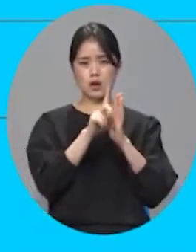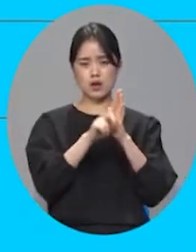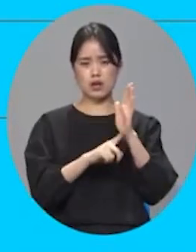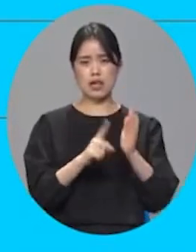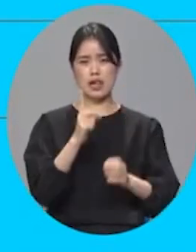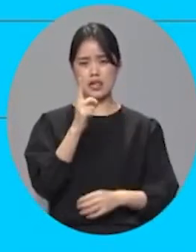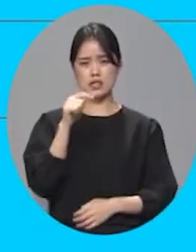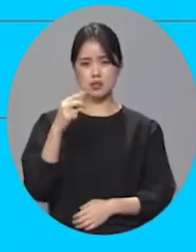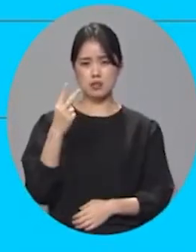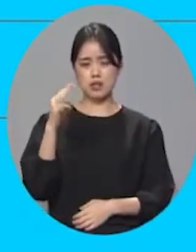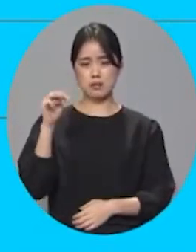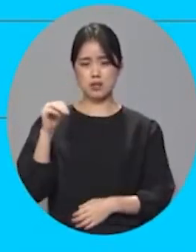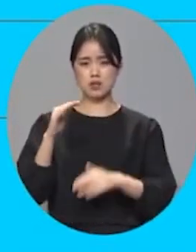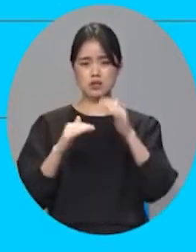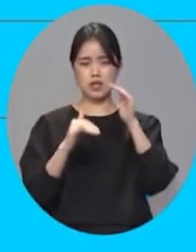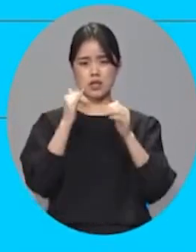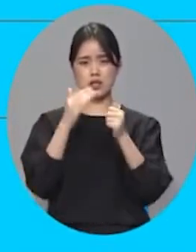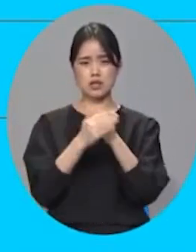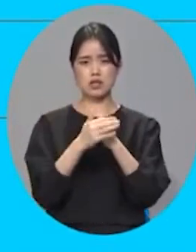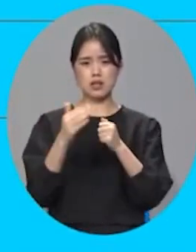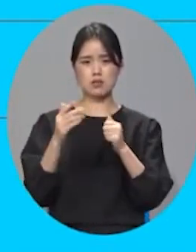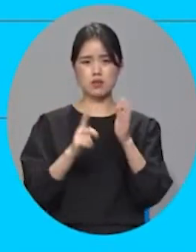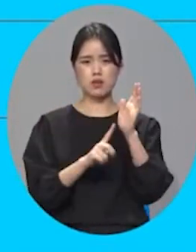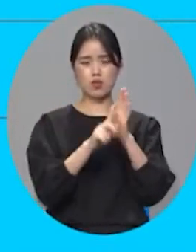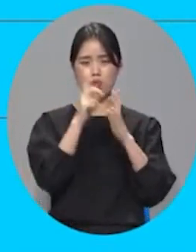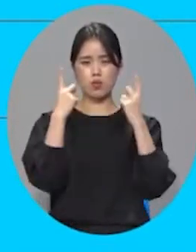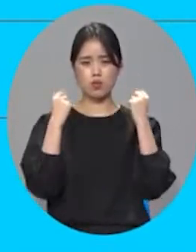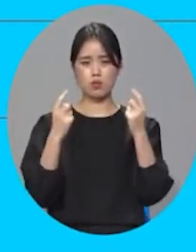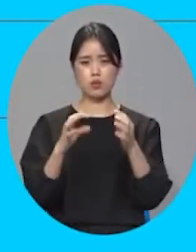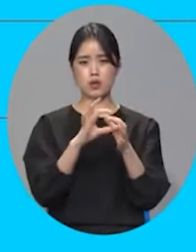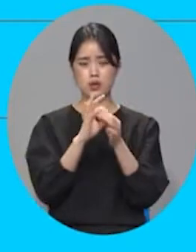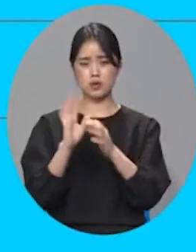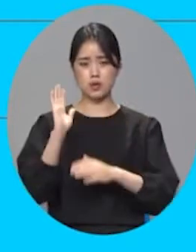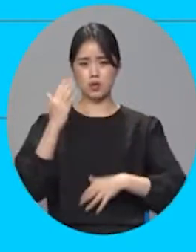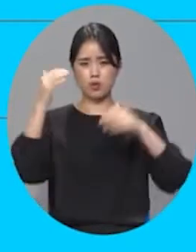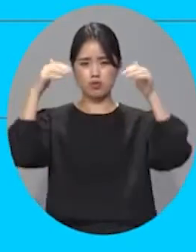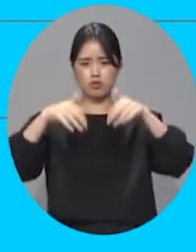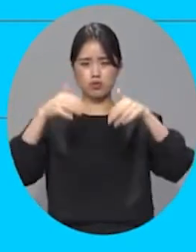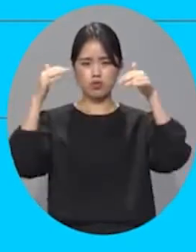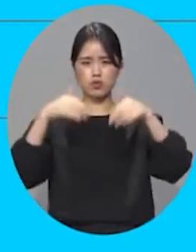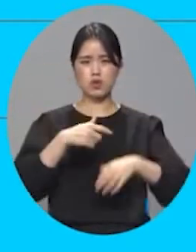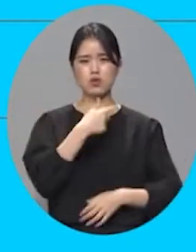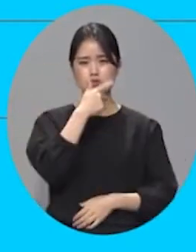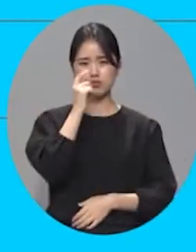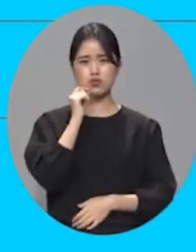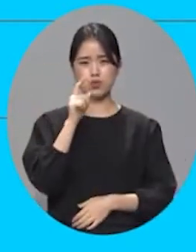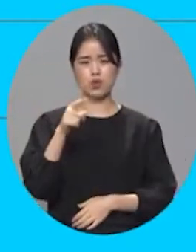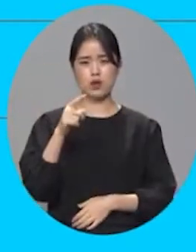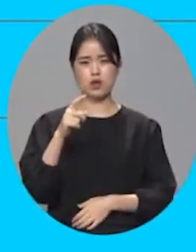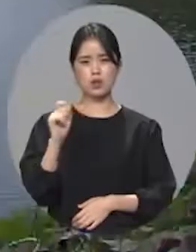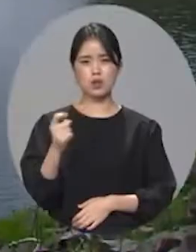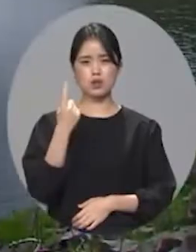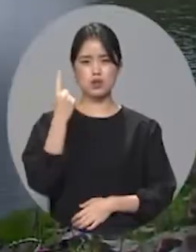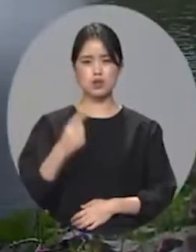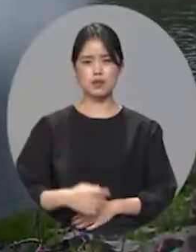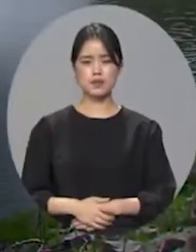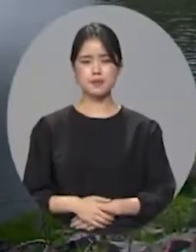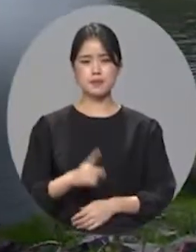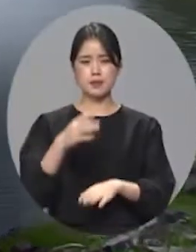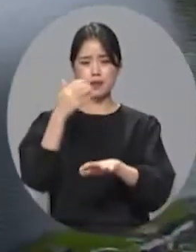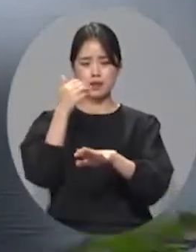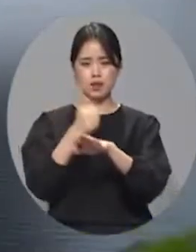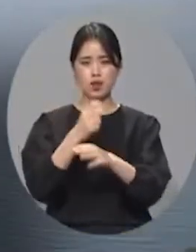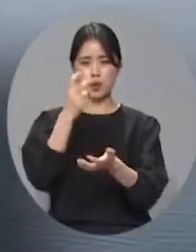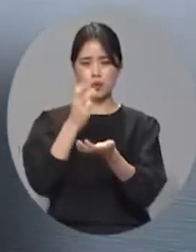1.2m 차이라 수위가 높게 유지 됐고 폭우에 매우 취약한 요인으로 작용한 겁니다 결국